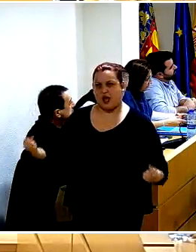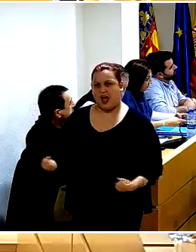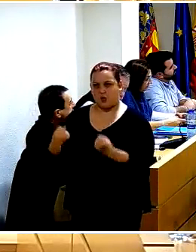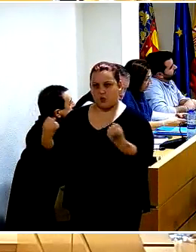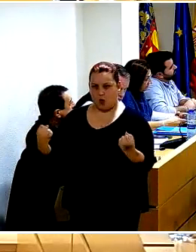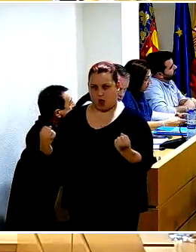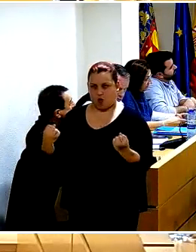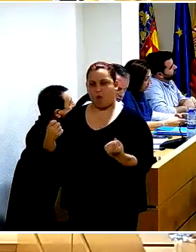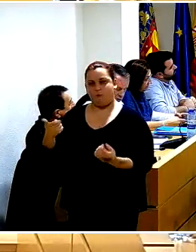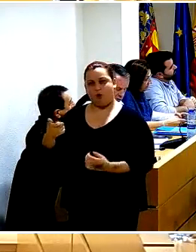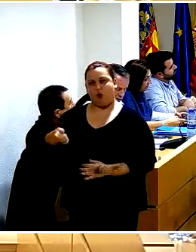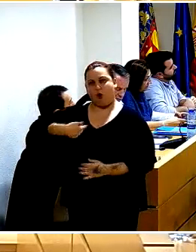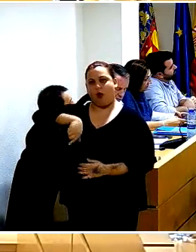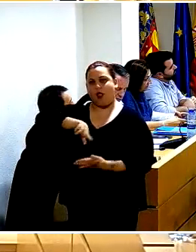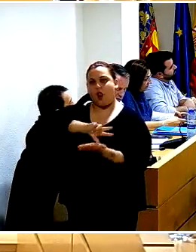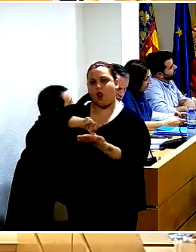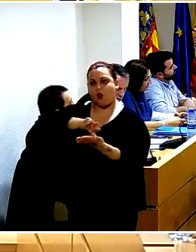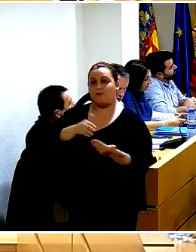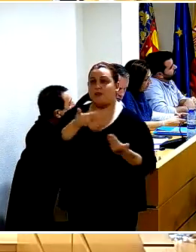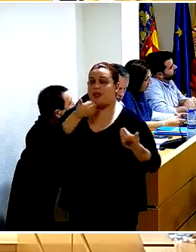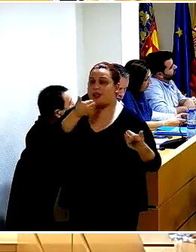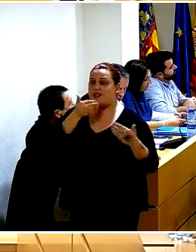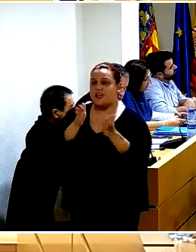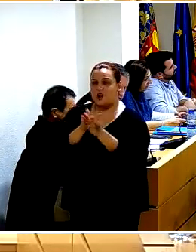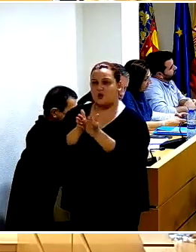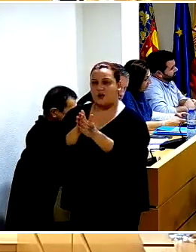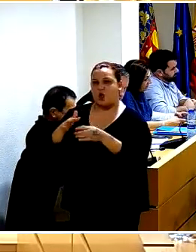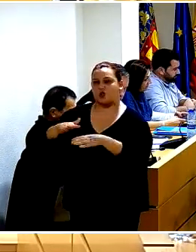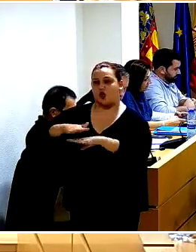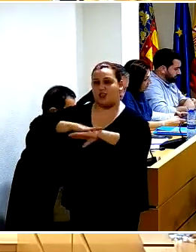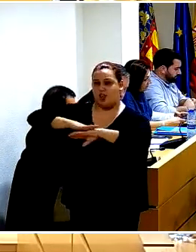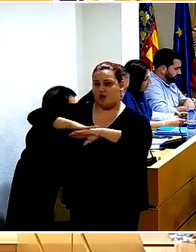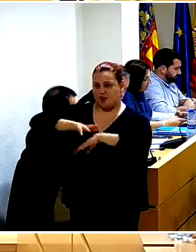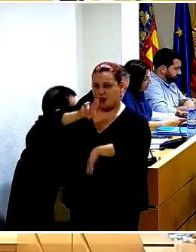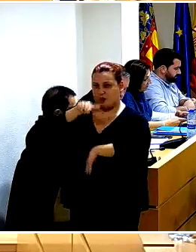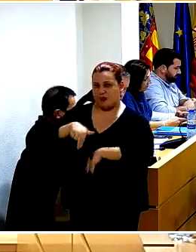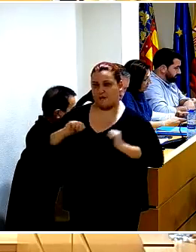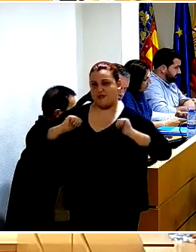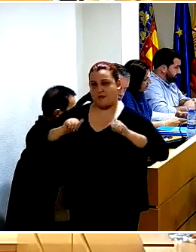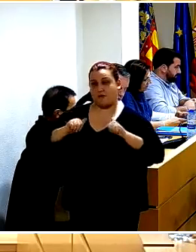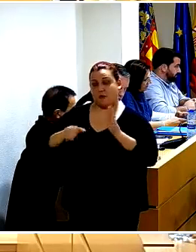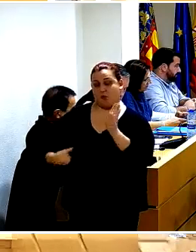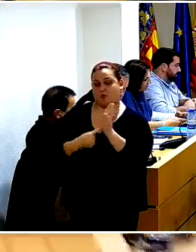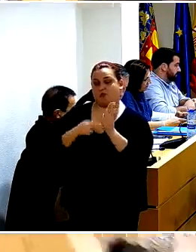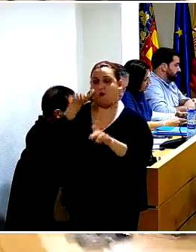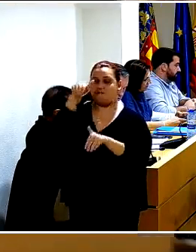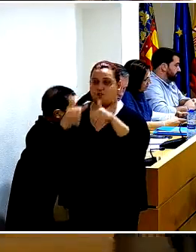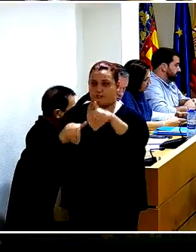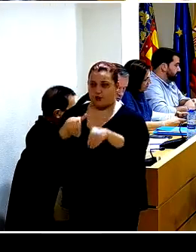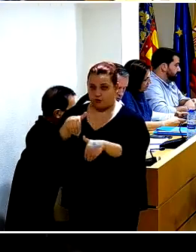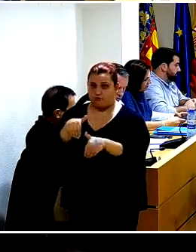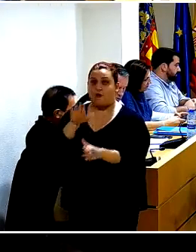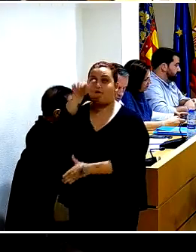això, repetir-les els agraïments als companys del govern. Passem a la votació del punt. Vots a favor